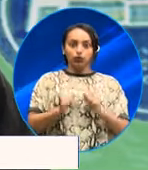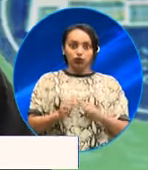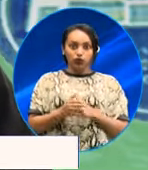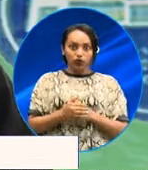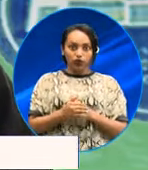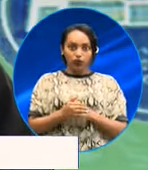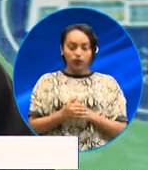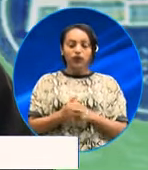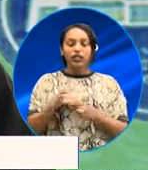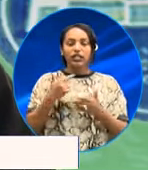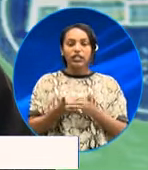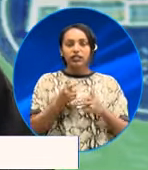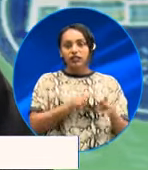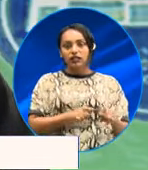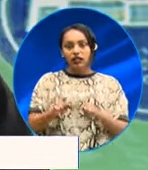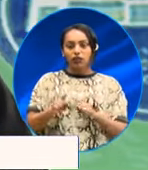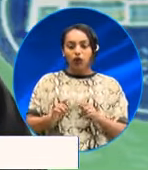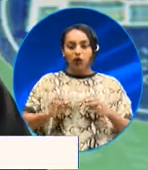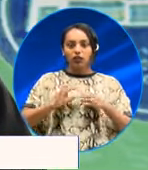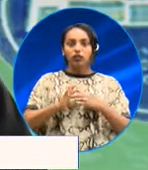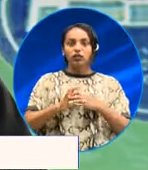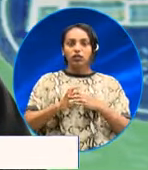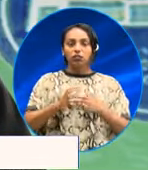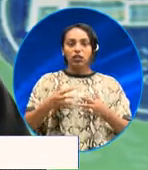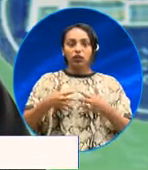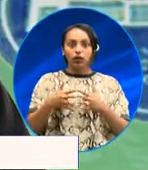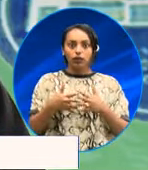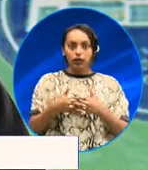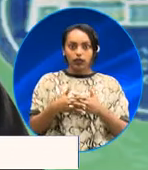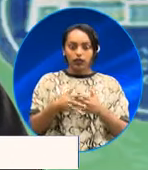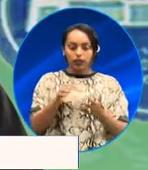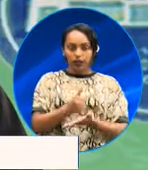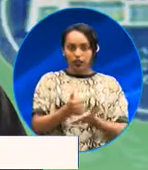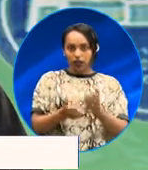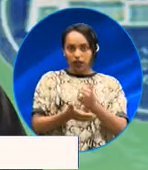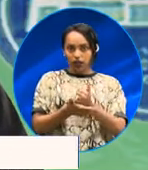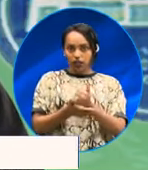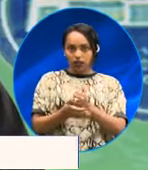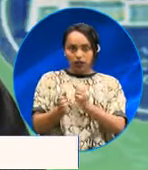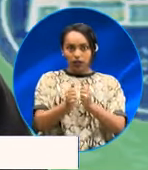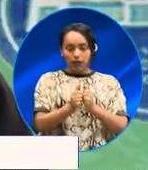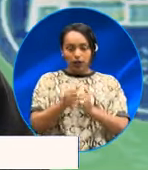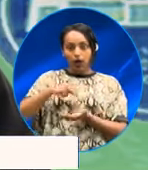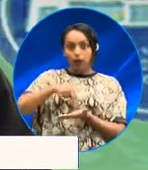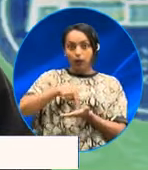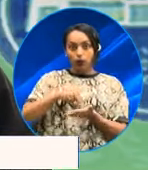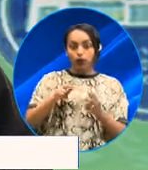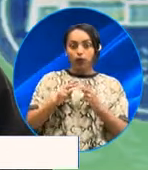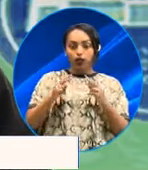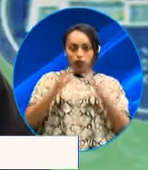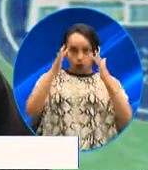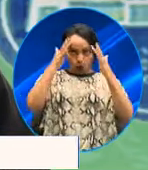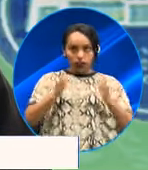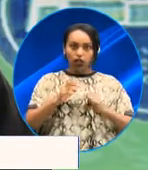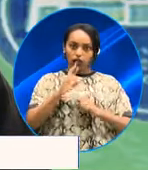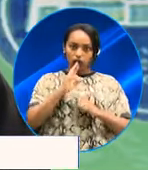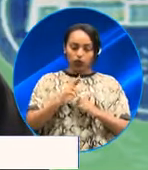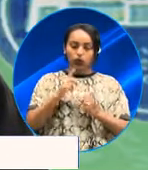የምንችለው ለዚህ ደግሞ አንድነት፣ መተባበር፣ መተጋገዝ፣ በጋራ መቆም እጅግ ወሳኝ